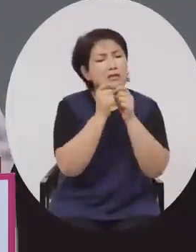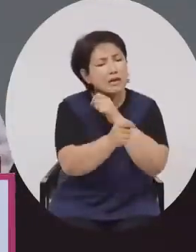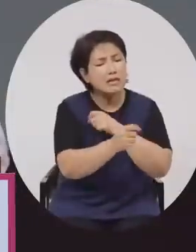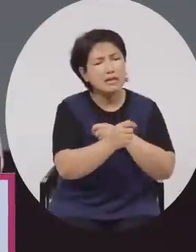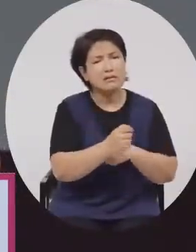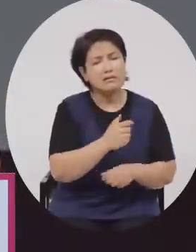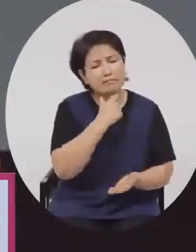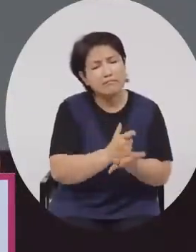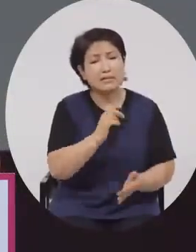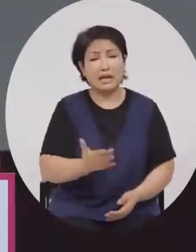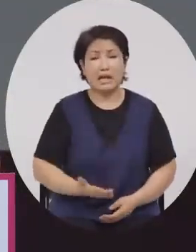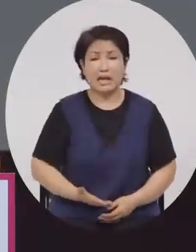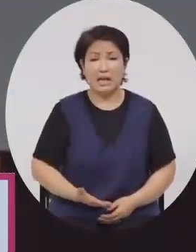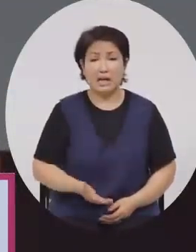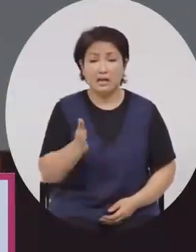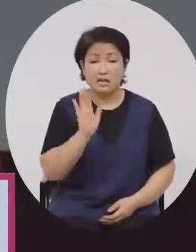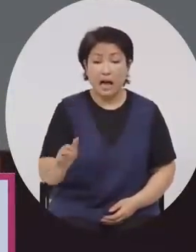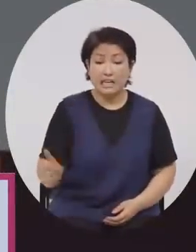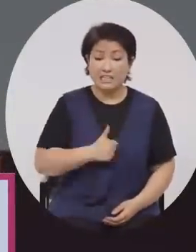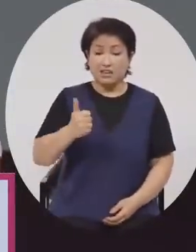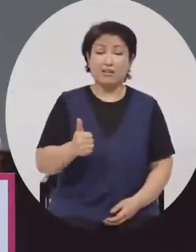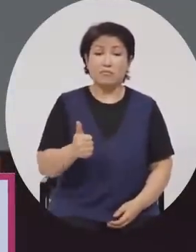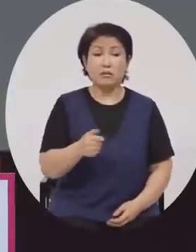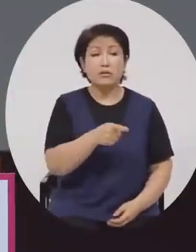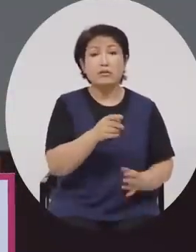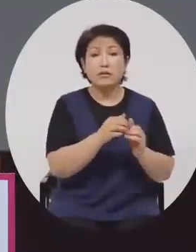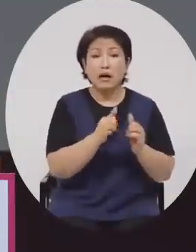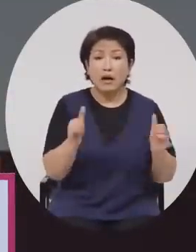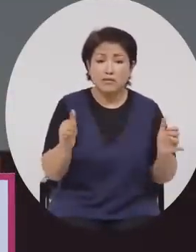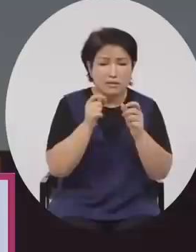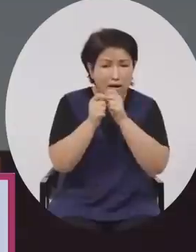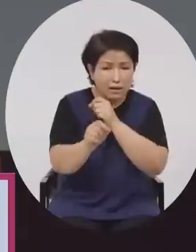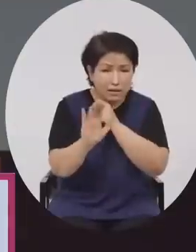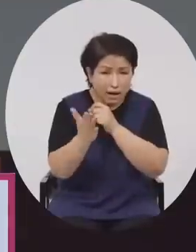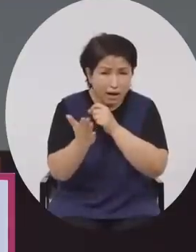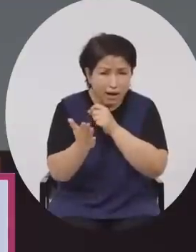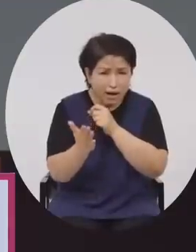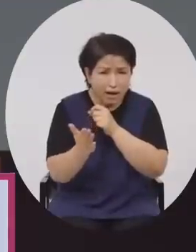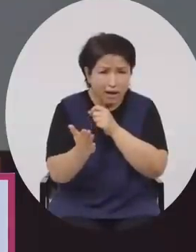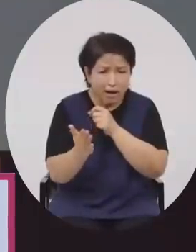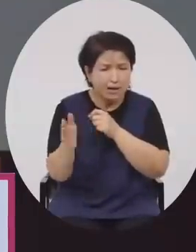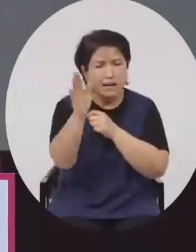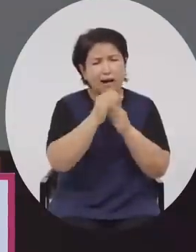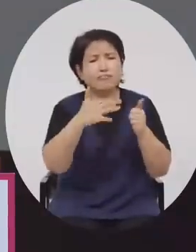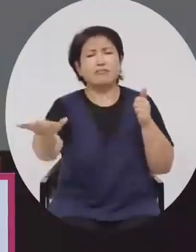지 성질을 부리고 이게 사기 쳐지겠어? 다 도망가 버리는데.